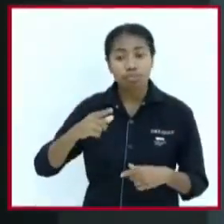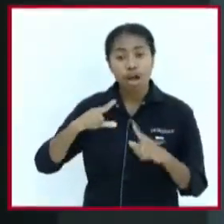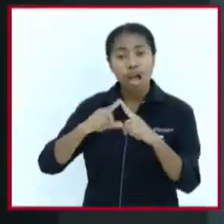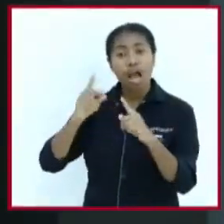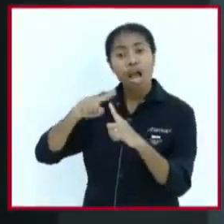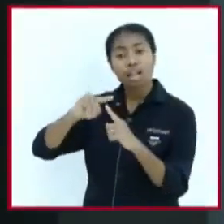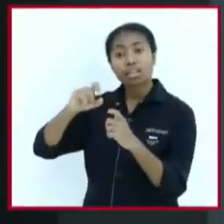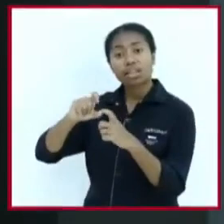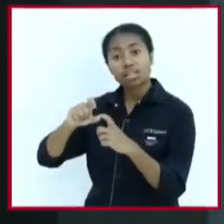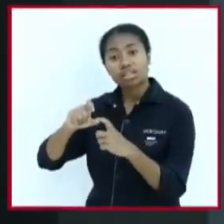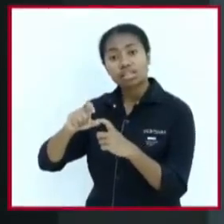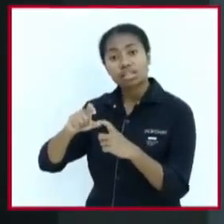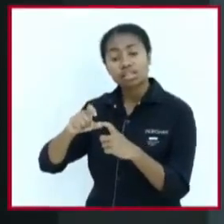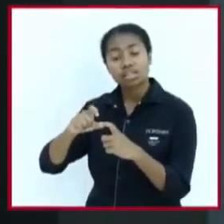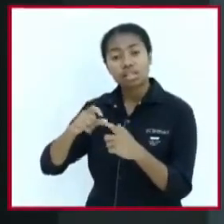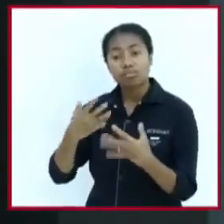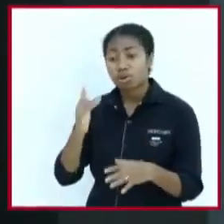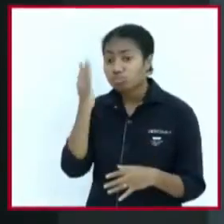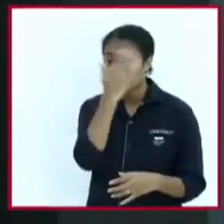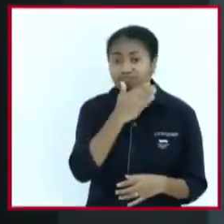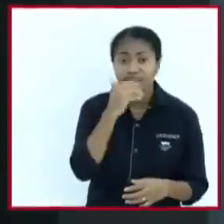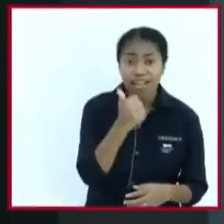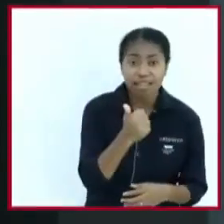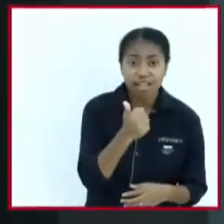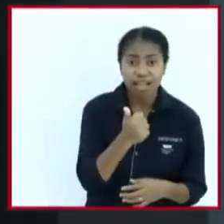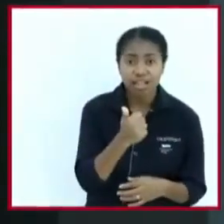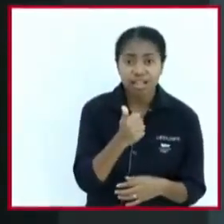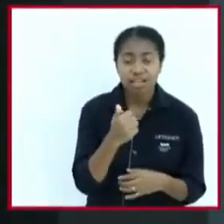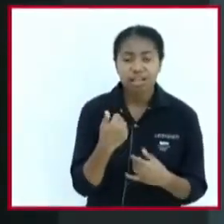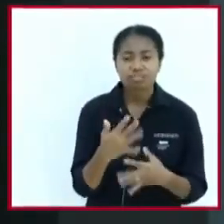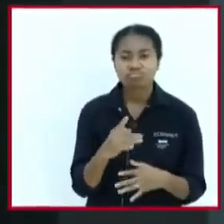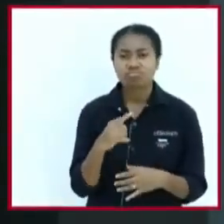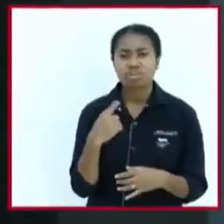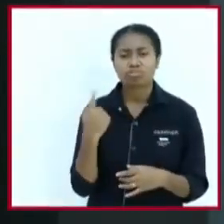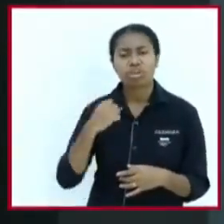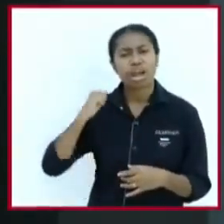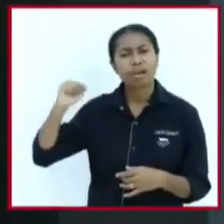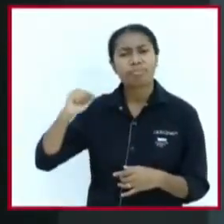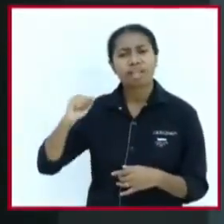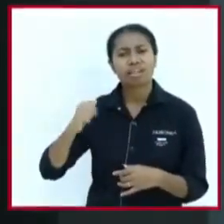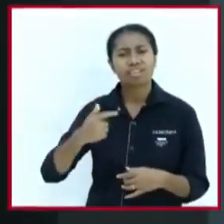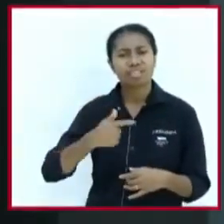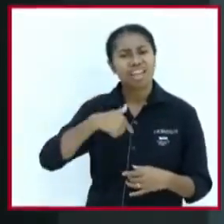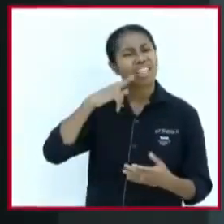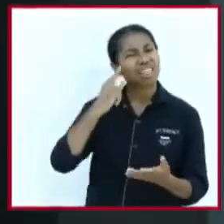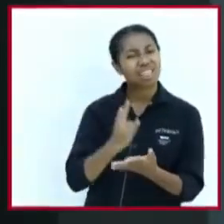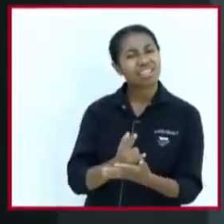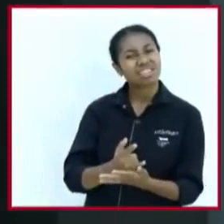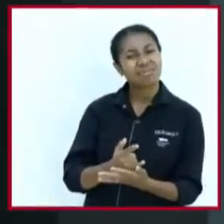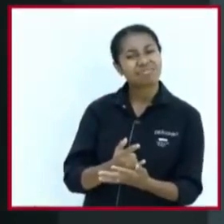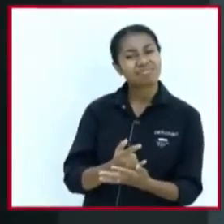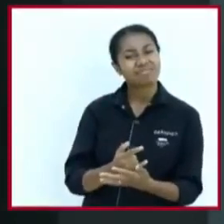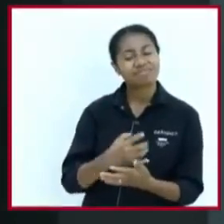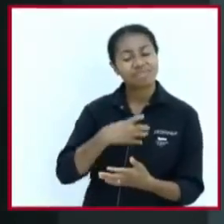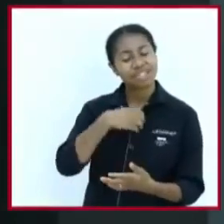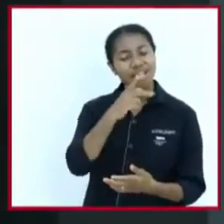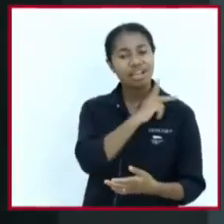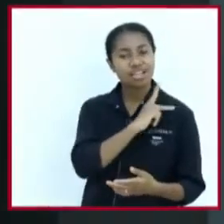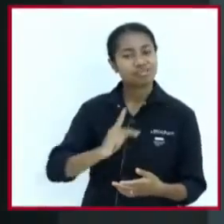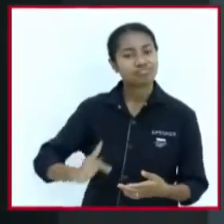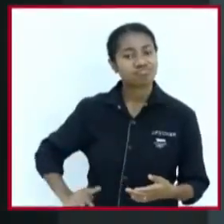biarpun Ali Imron ganteng biarpun Abdullah mentereng saya tetap Yesus